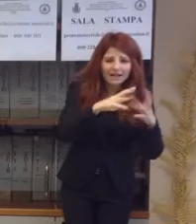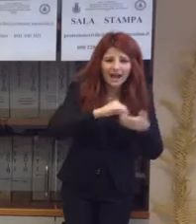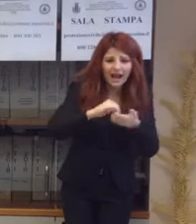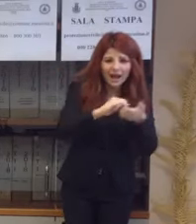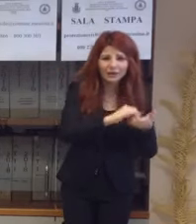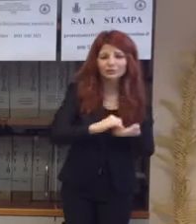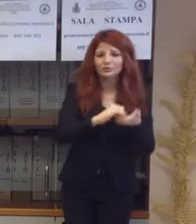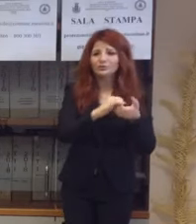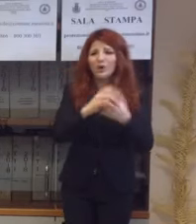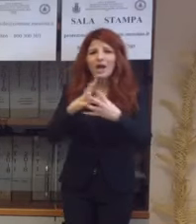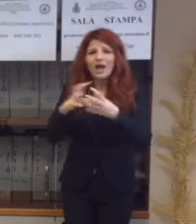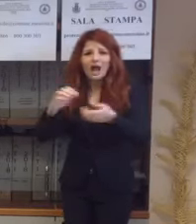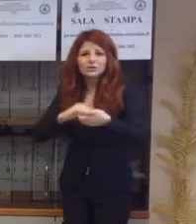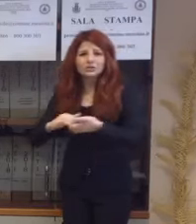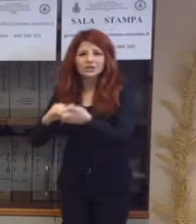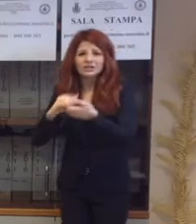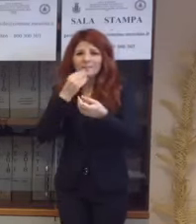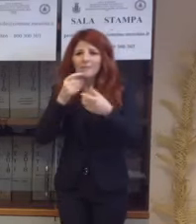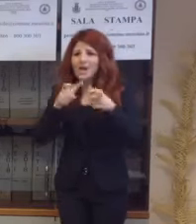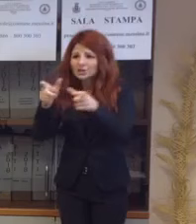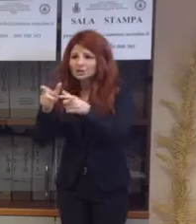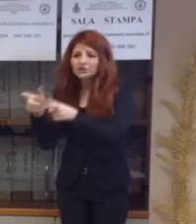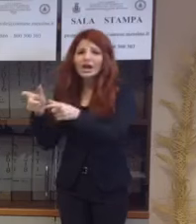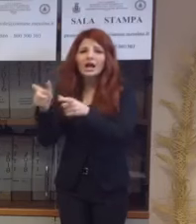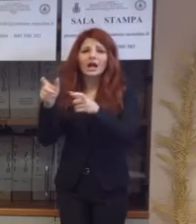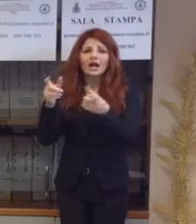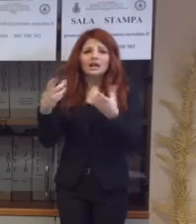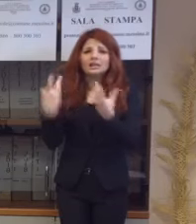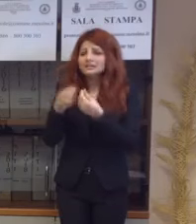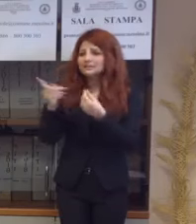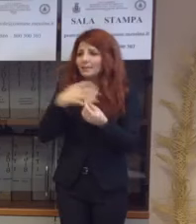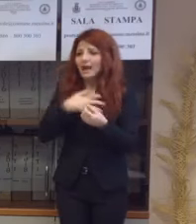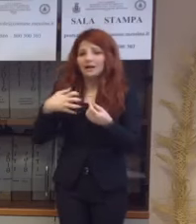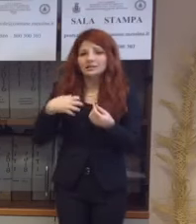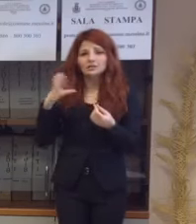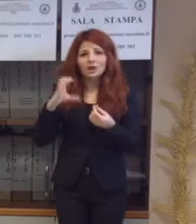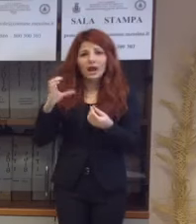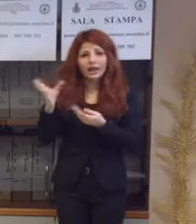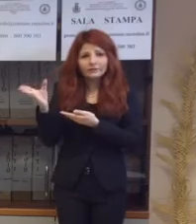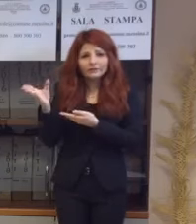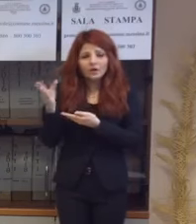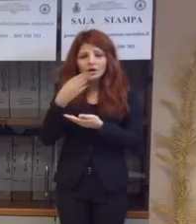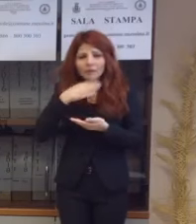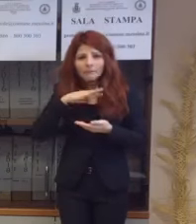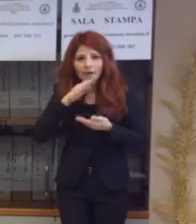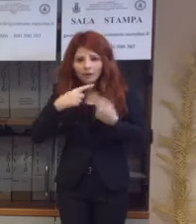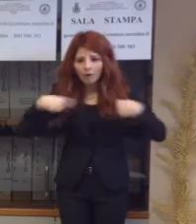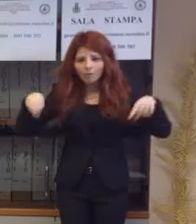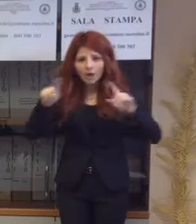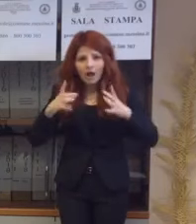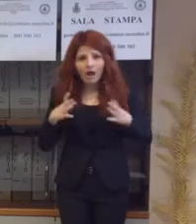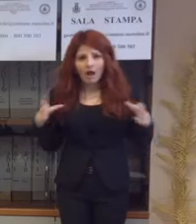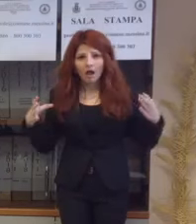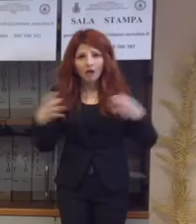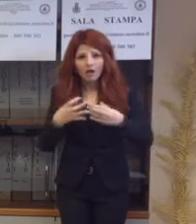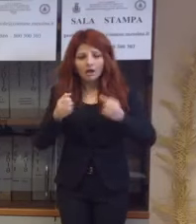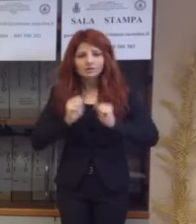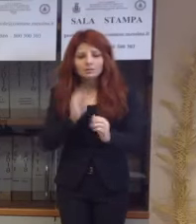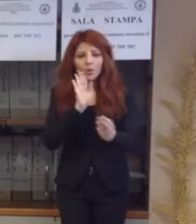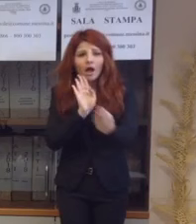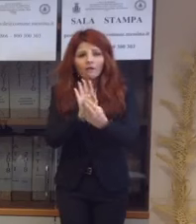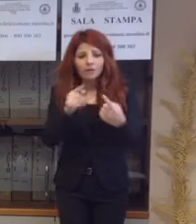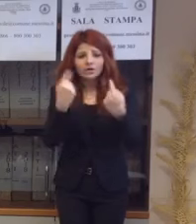che sono state svolte attraverso l'assessore Calafiore. Quindi abbiamo potuto affrontare, perché noi oggi quanto ne abbiamo?